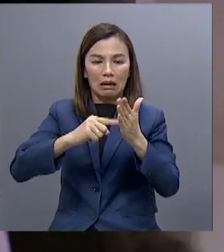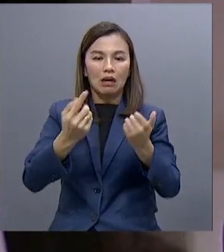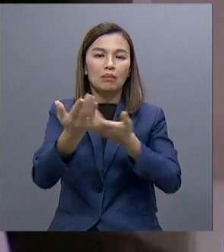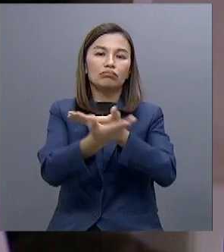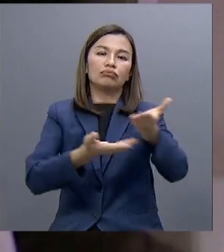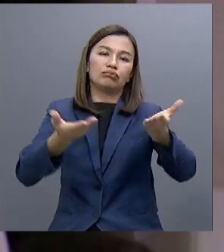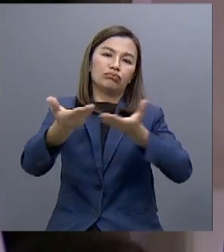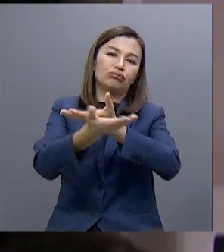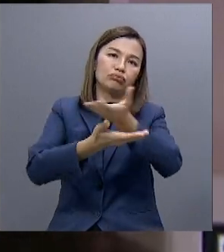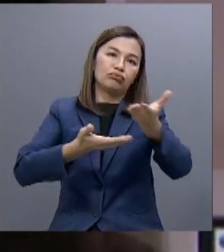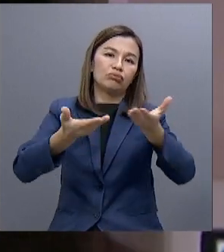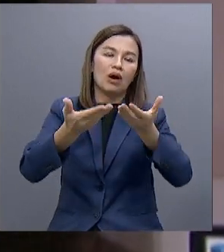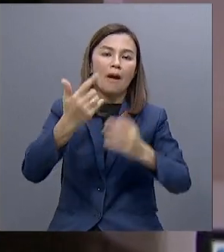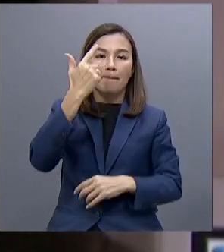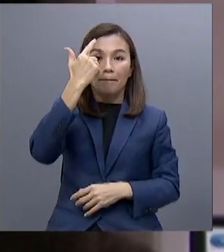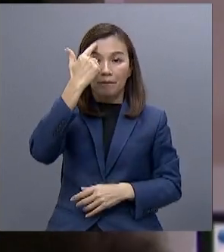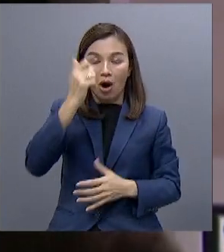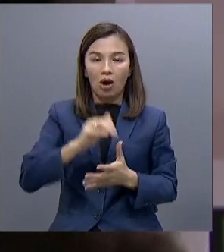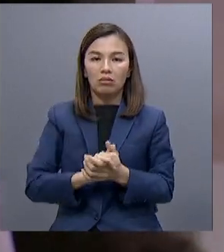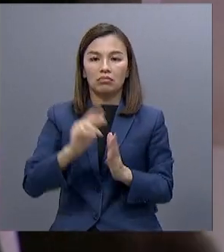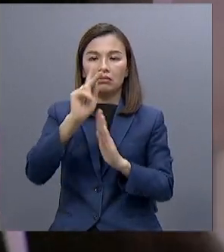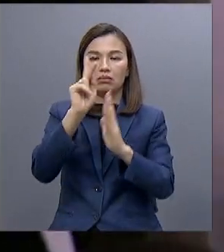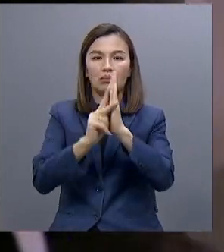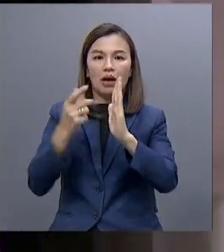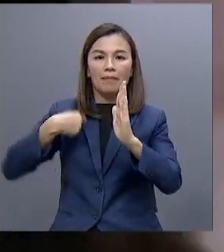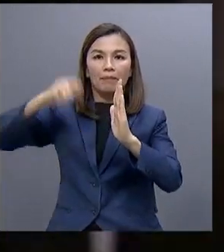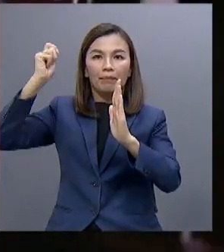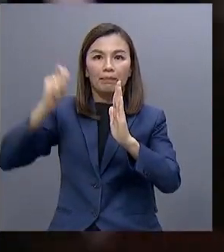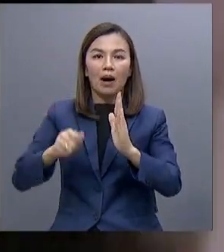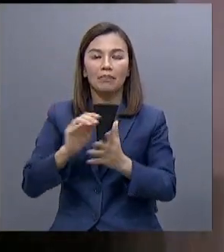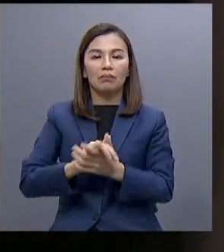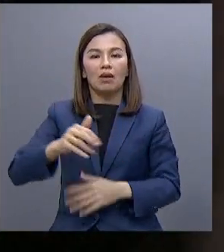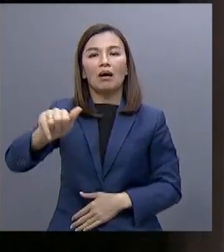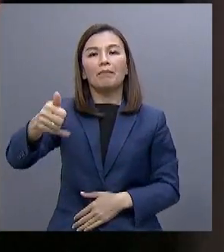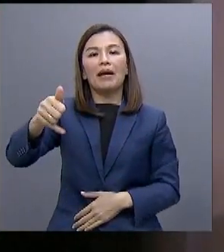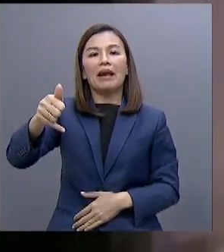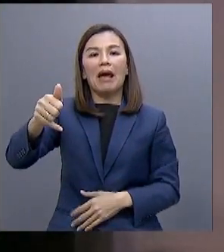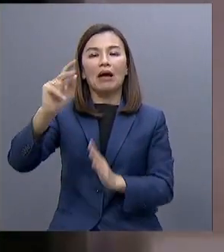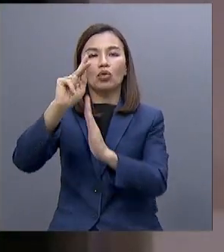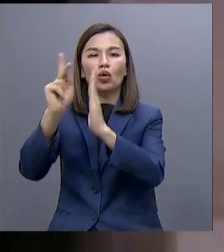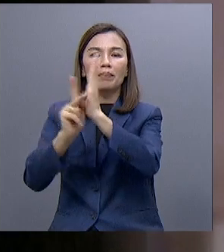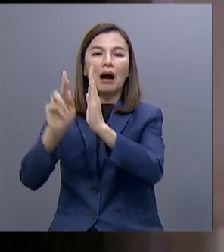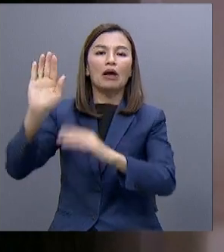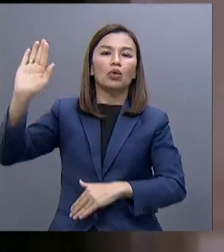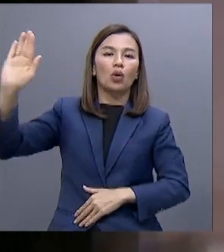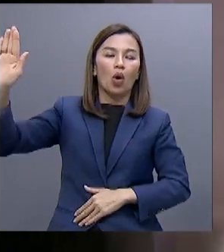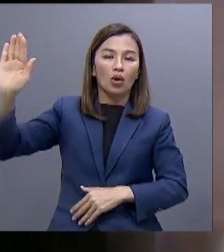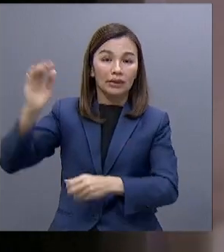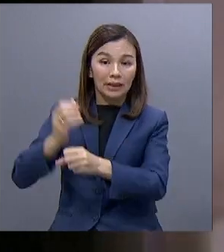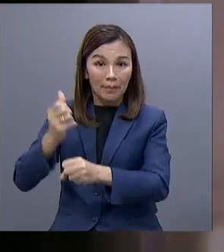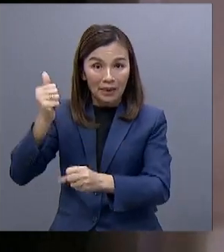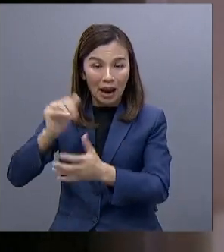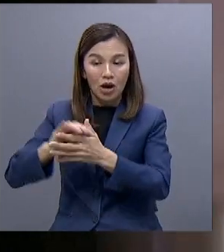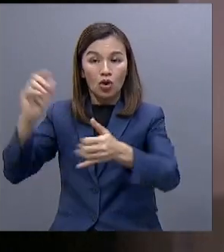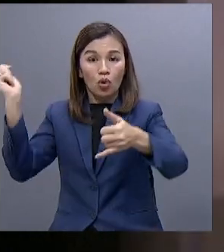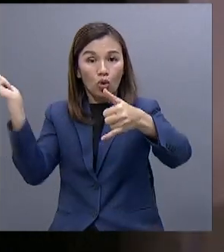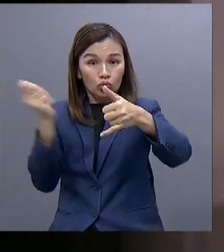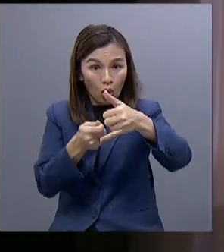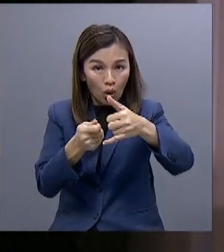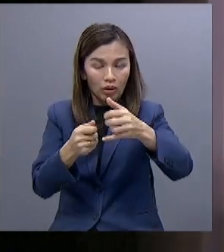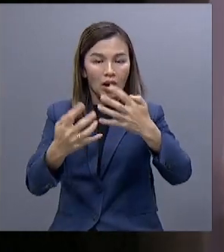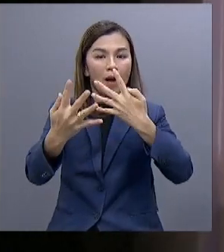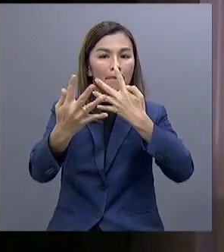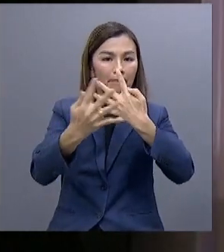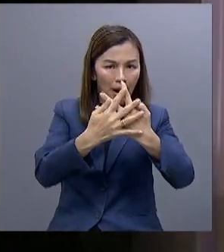กันแล้วค่ะเพราะว่าผู้พิพากษายังไงก็ย่อมมีสิทธิตามกฎหมายที่จะพิพากษาลงโทษทรัมปด้วยการจำ